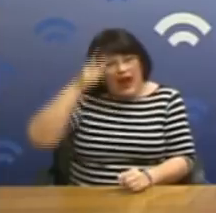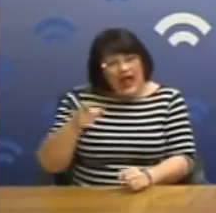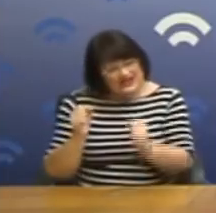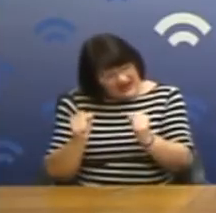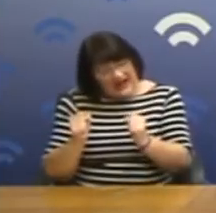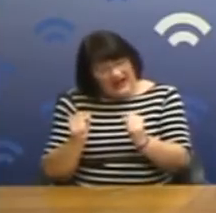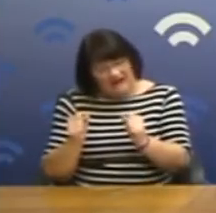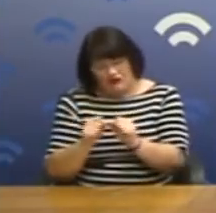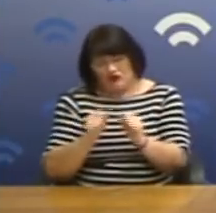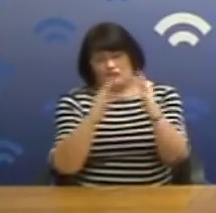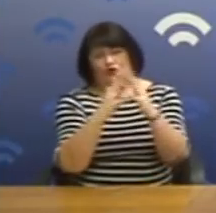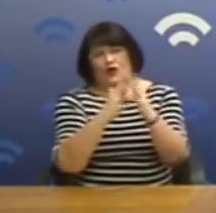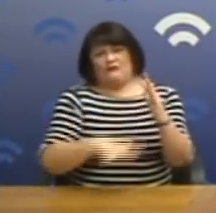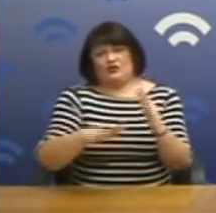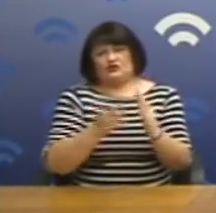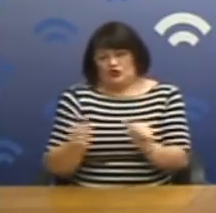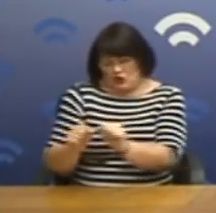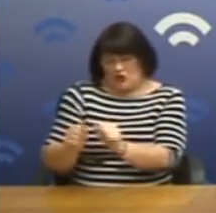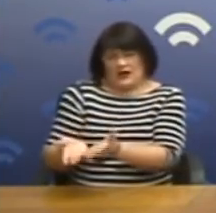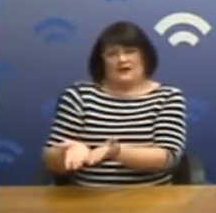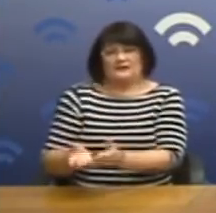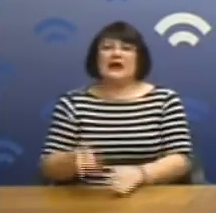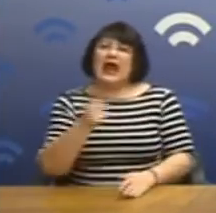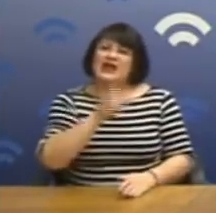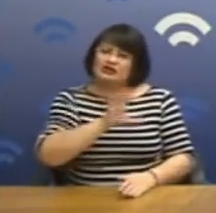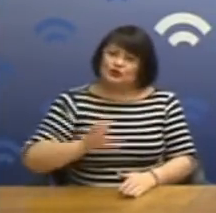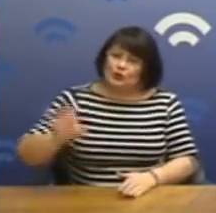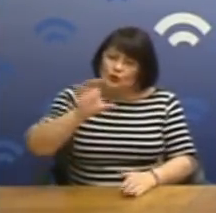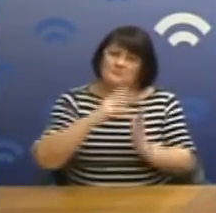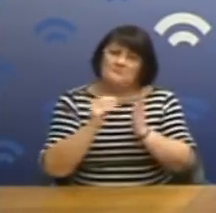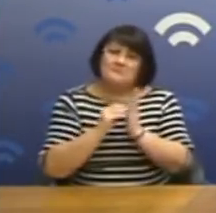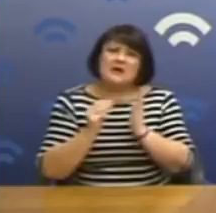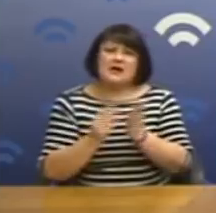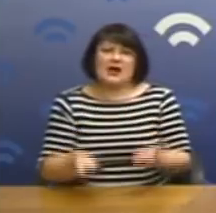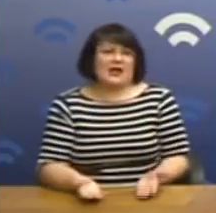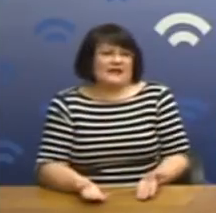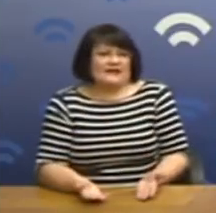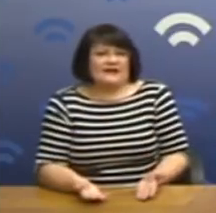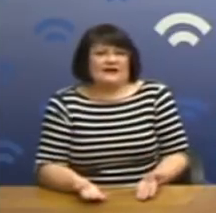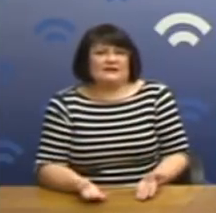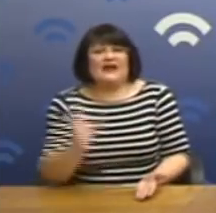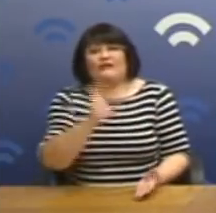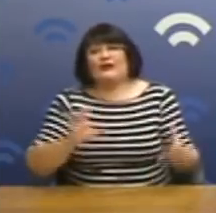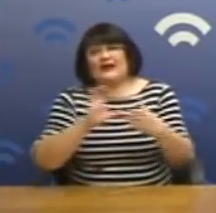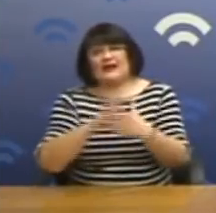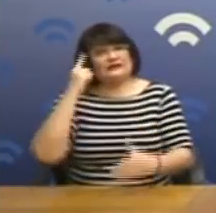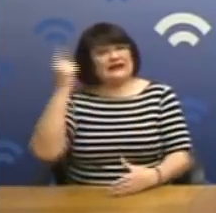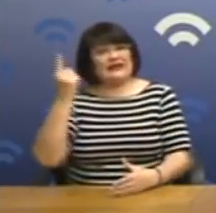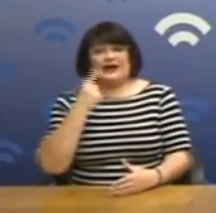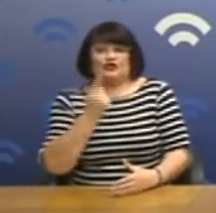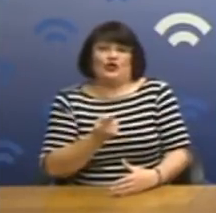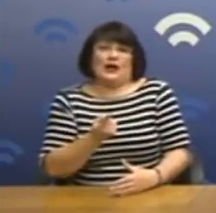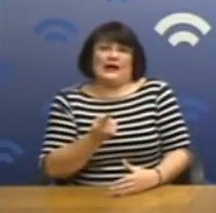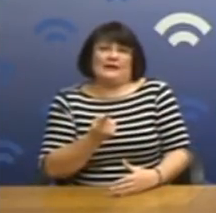ασφαλή. Καθώς και ασφαλών τρίτων χωρών, και αυτή άλλη μια έννοια δημιούργημα της Ευρωπαϊκής Ένωσης που έχει